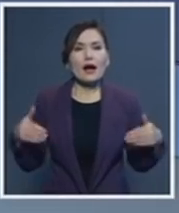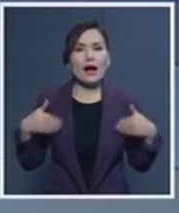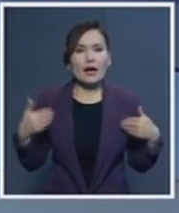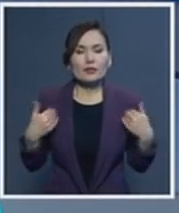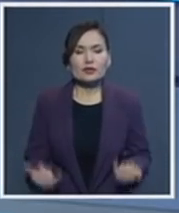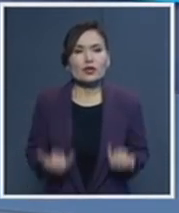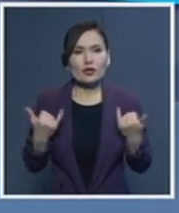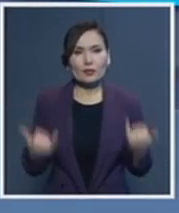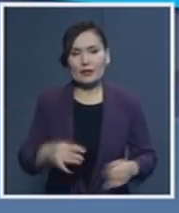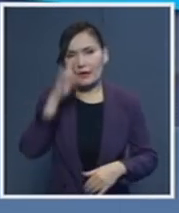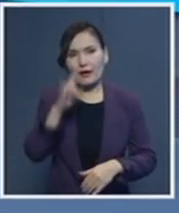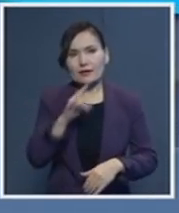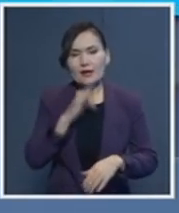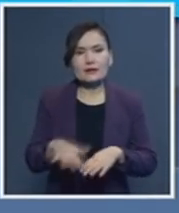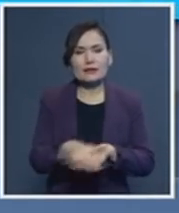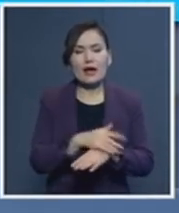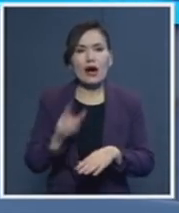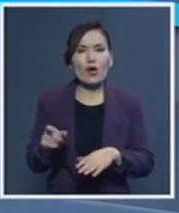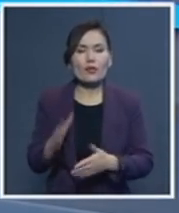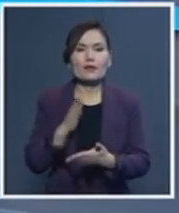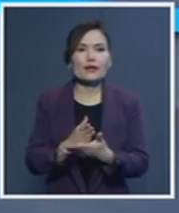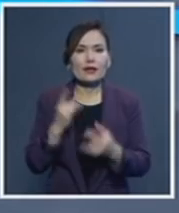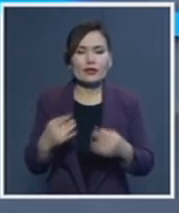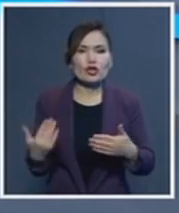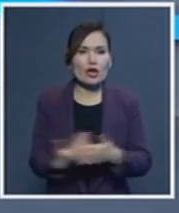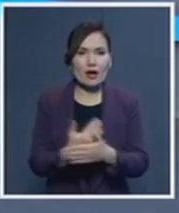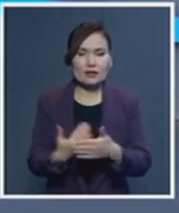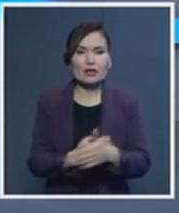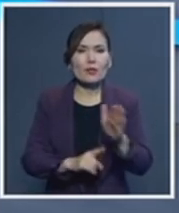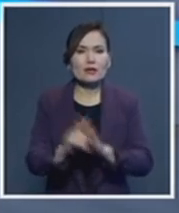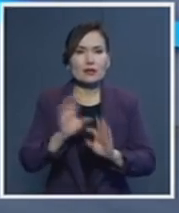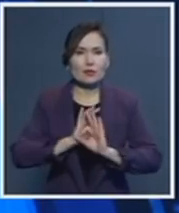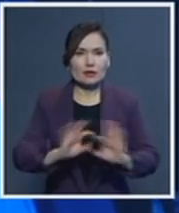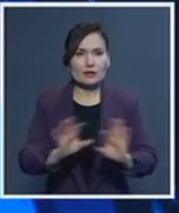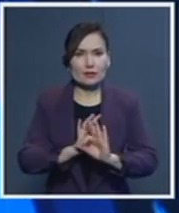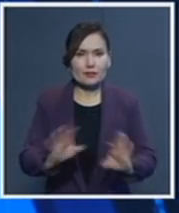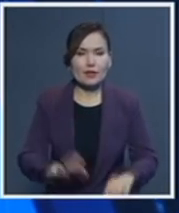Ассаламу алейкум. Тікелей эфирде ақпарат, студияда Қайрат Айдас және сурда аудармашы Самал Нұрым.